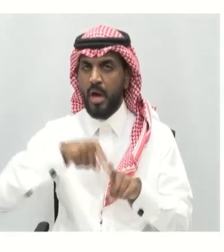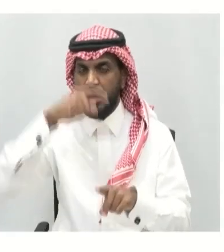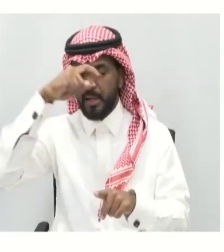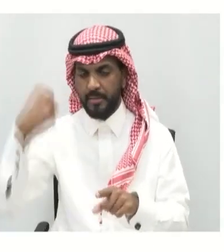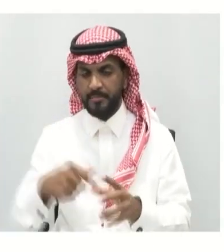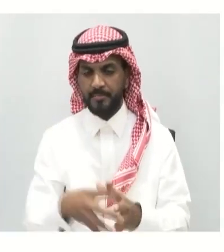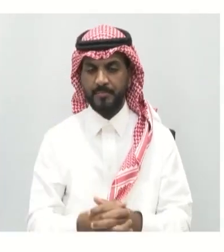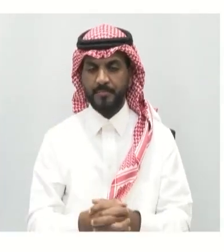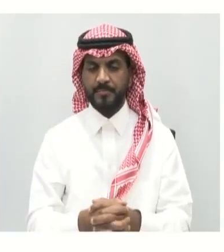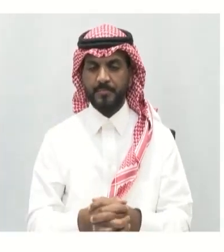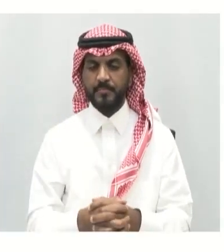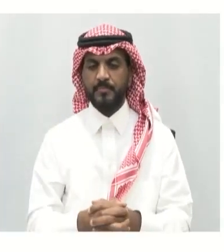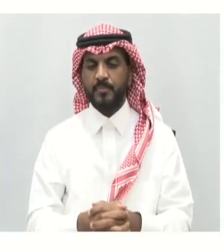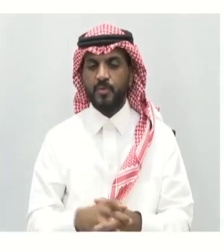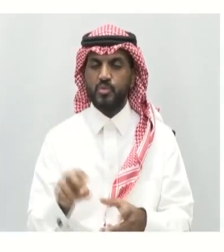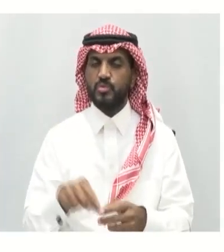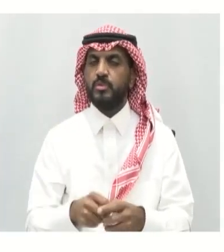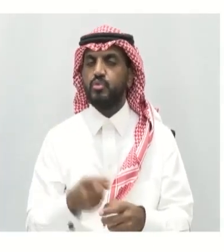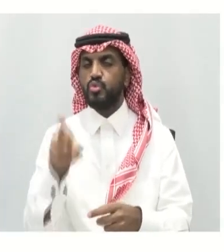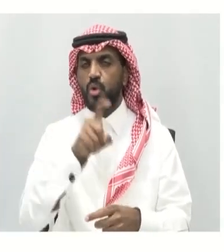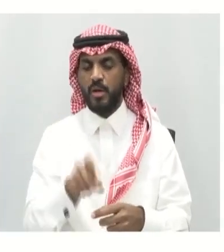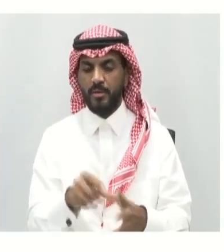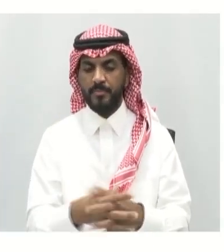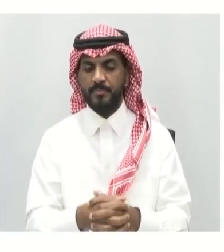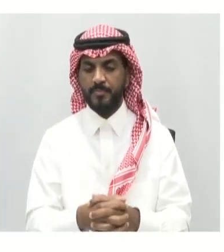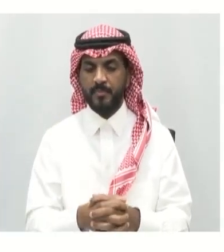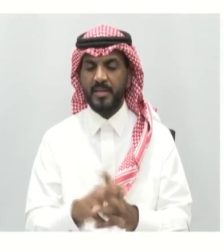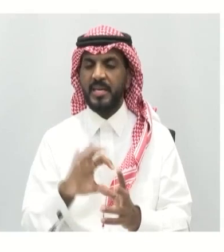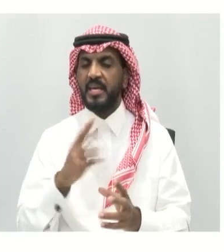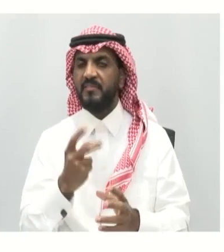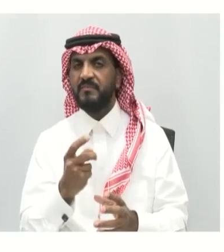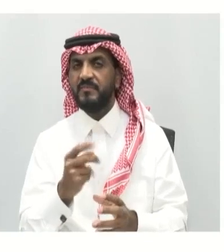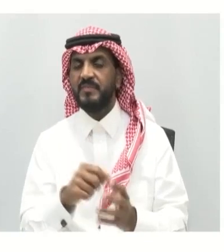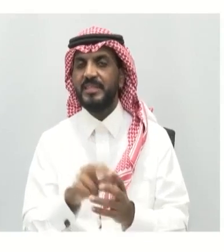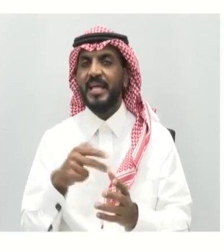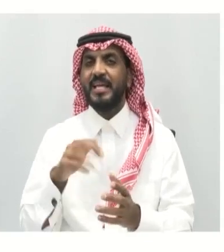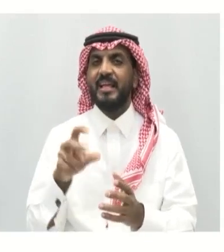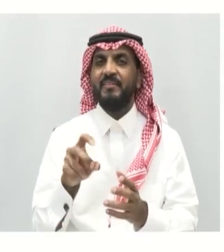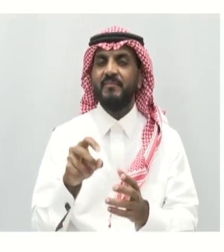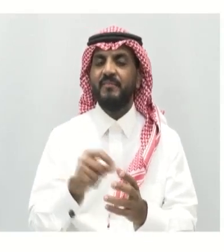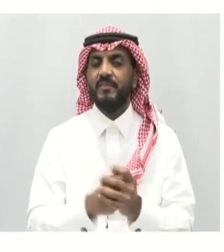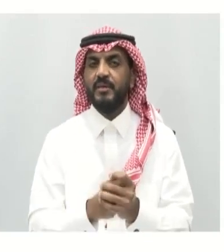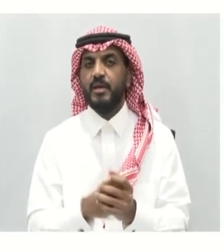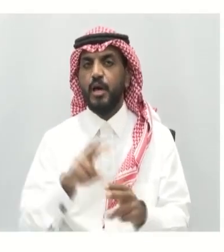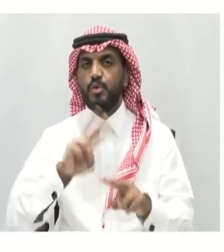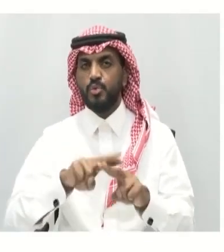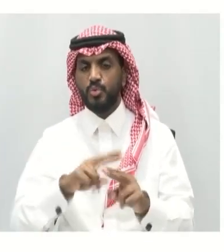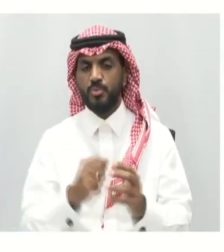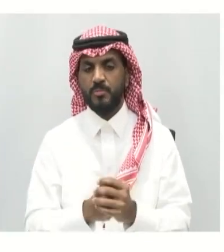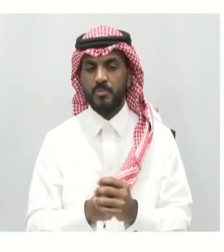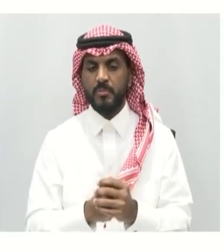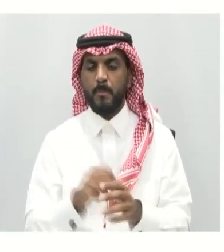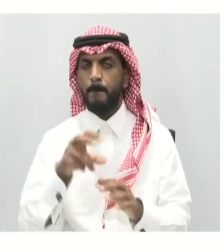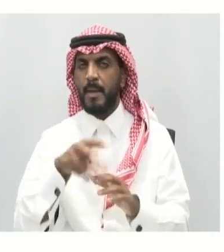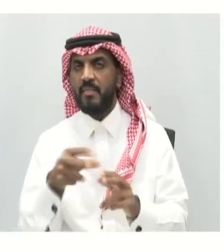طيب ناخذ السؤال اللي عندنا يقول كيف تختلف النجوم بعضها